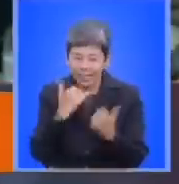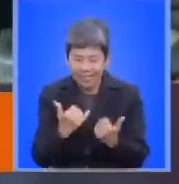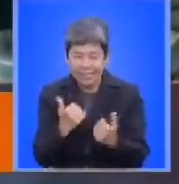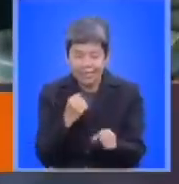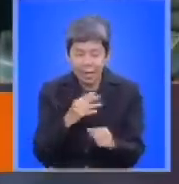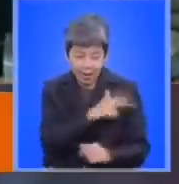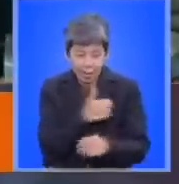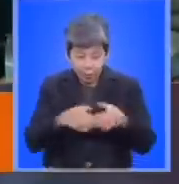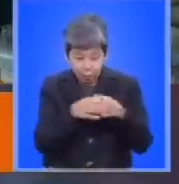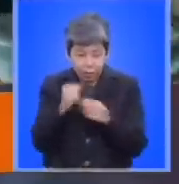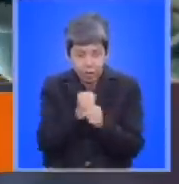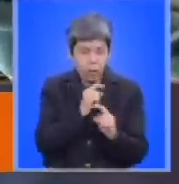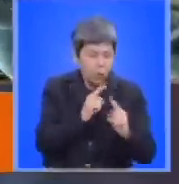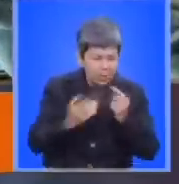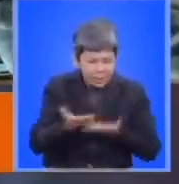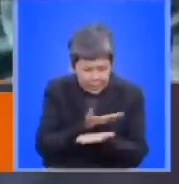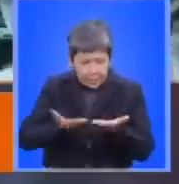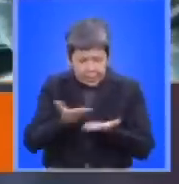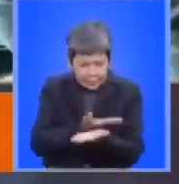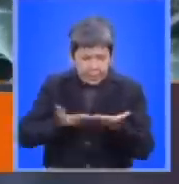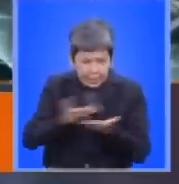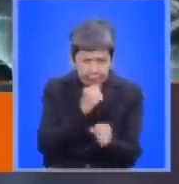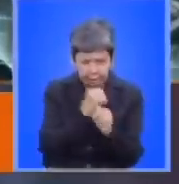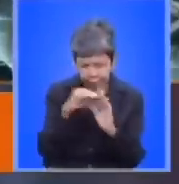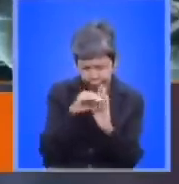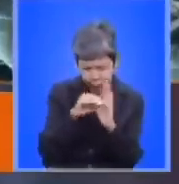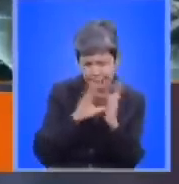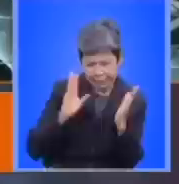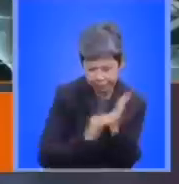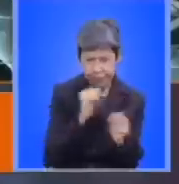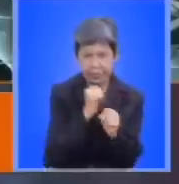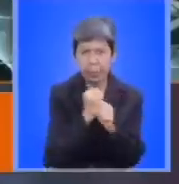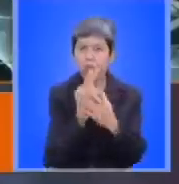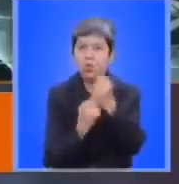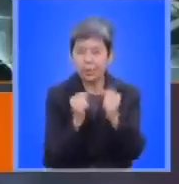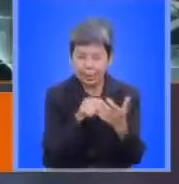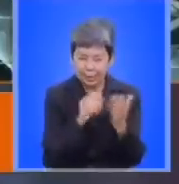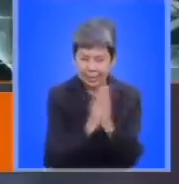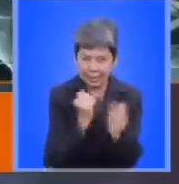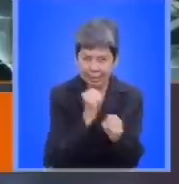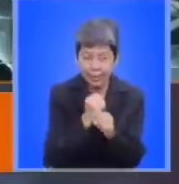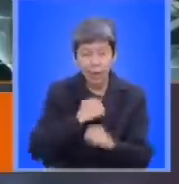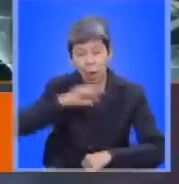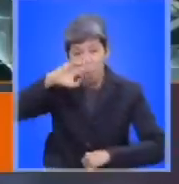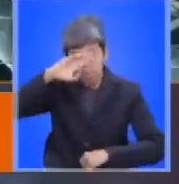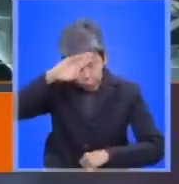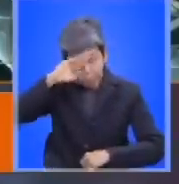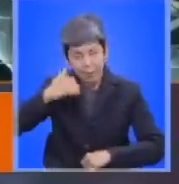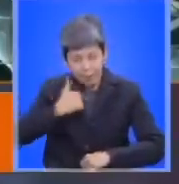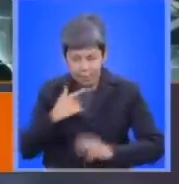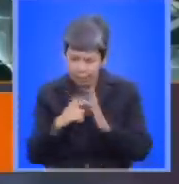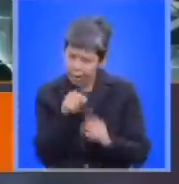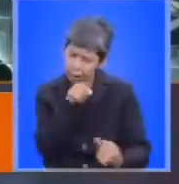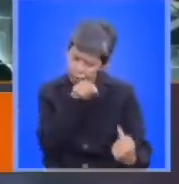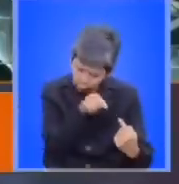ในระหว่างพูดคุยเพื่อที่จะทำเป็น practice guideline สำหรับพิจารณาว่าผู้ป่วยรายไหนที่เราอาจจะเลือกยาตัวนี้เป็นท